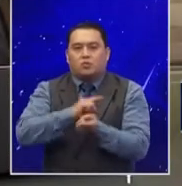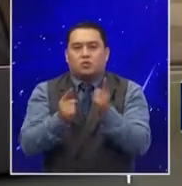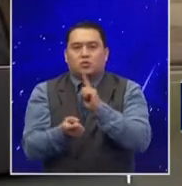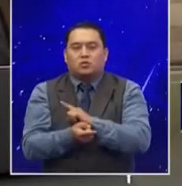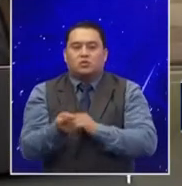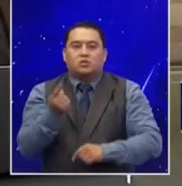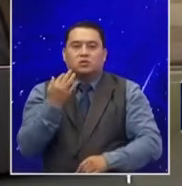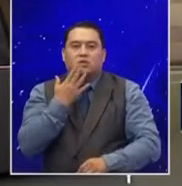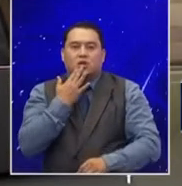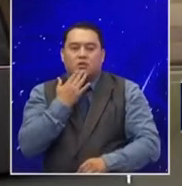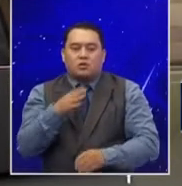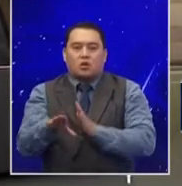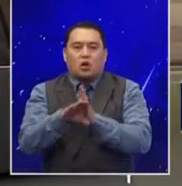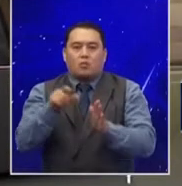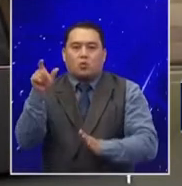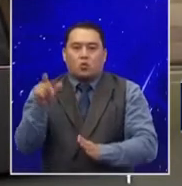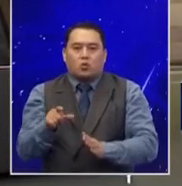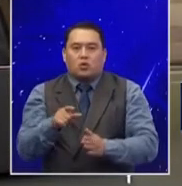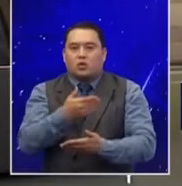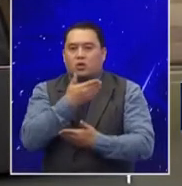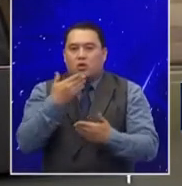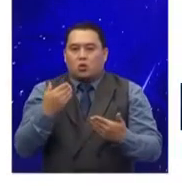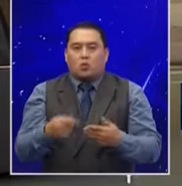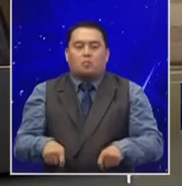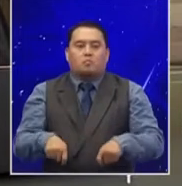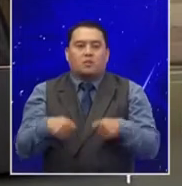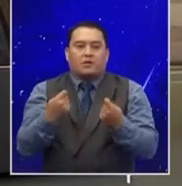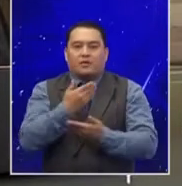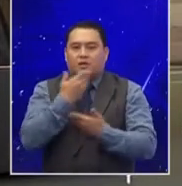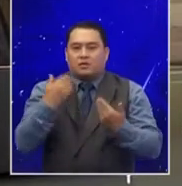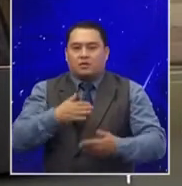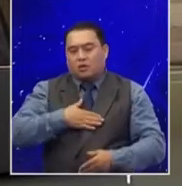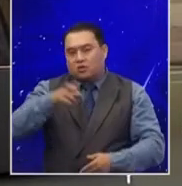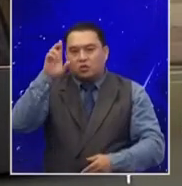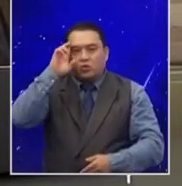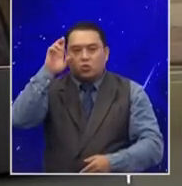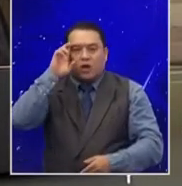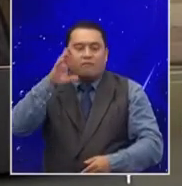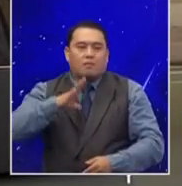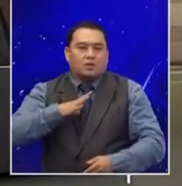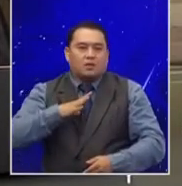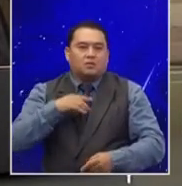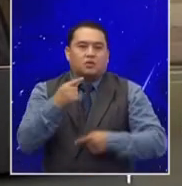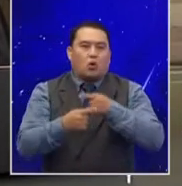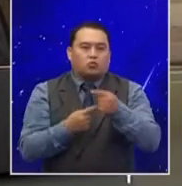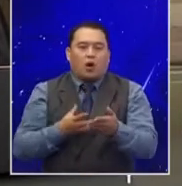счетах депутаты или другие госслужащие не имеют права открывать счета в отношении наших сотрудников. В последующем им